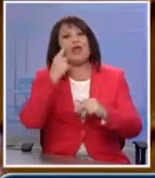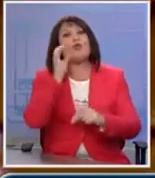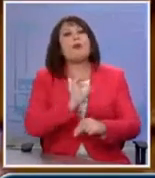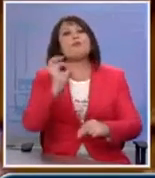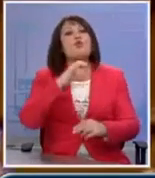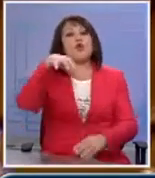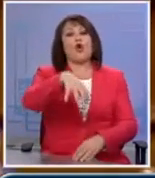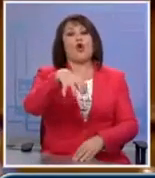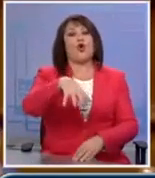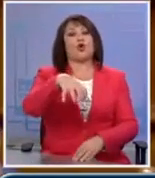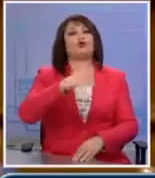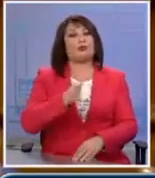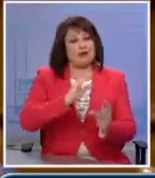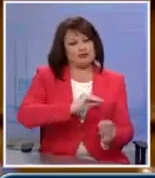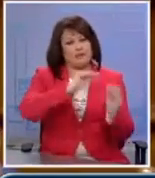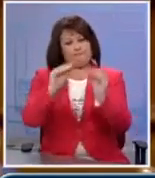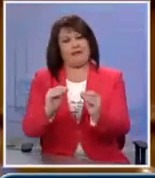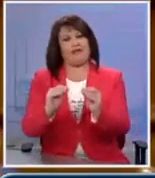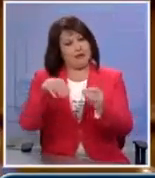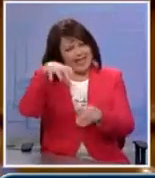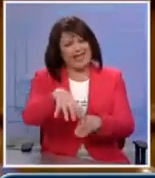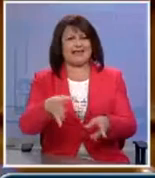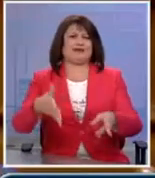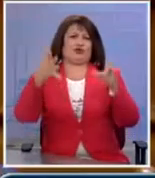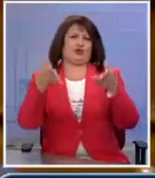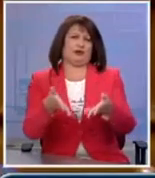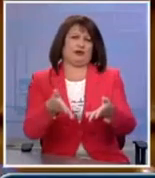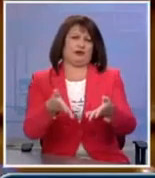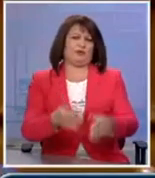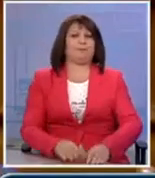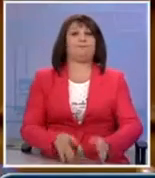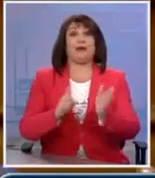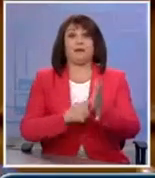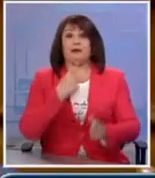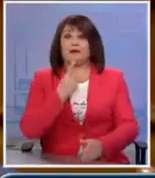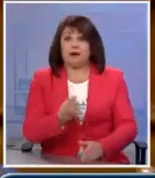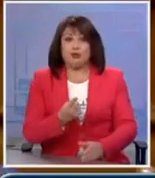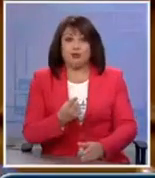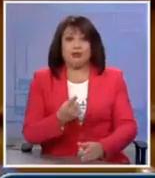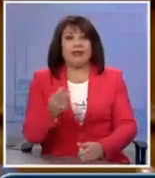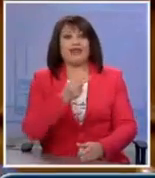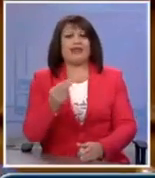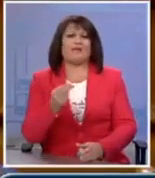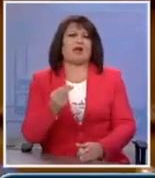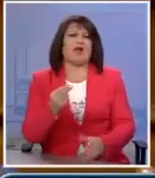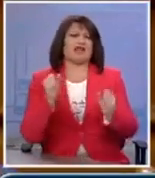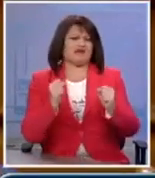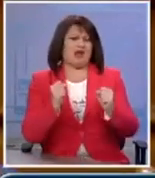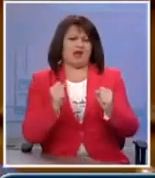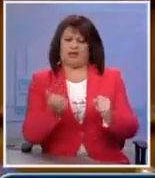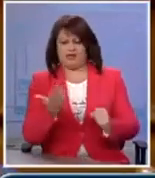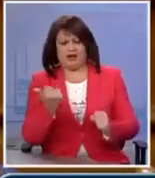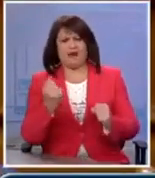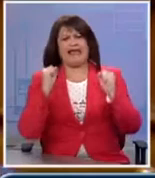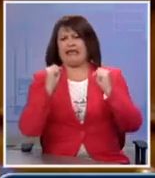η δυνατότητα μεταφοράς του πληθυσμού. Πρέπει να τονιστεί ότι δεν υφίσταται κανένα θέμα δημόσιας ασφάλειας ή